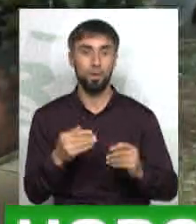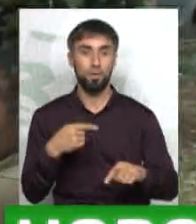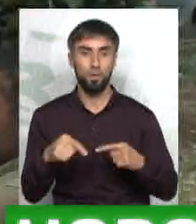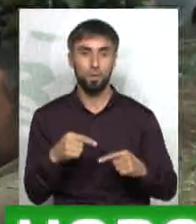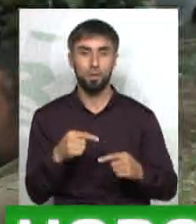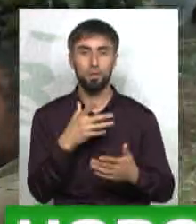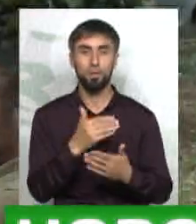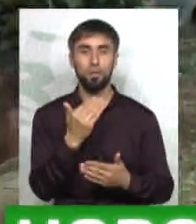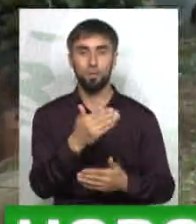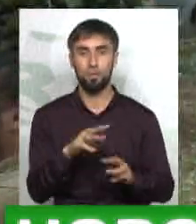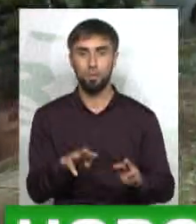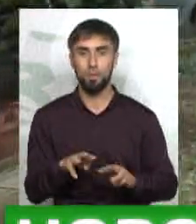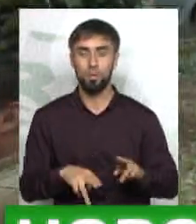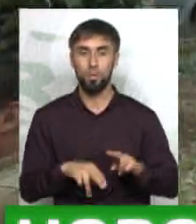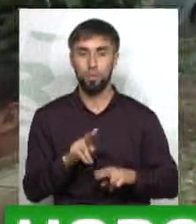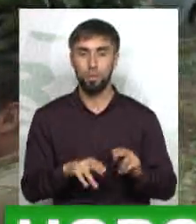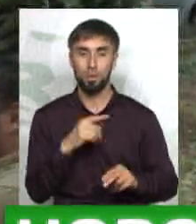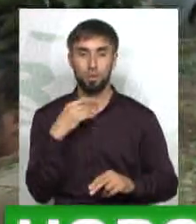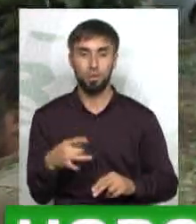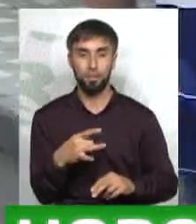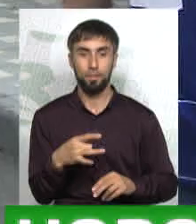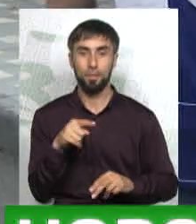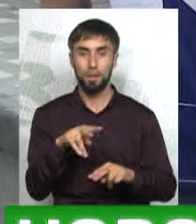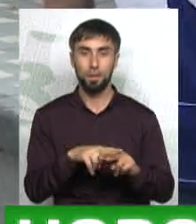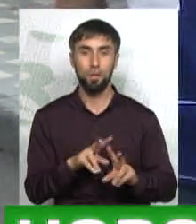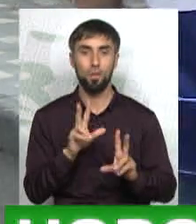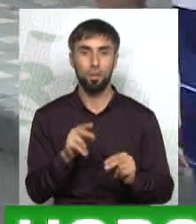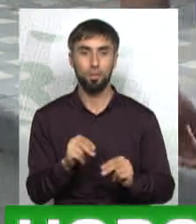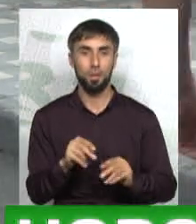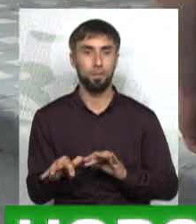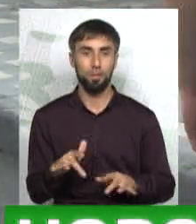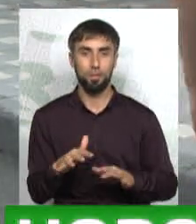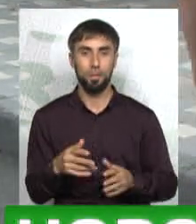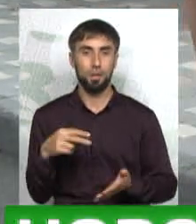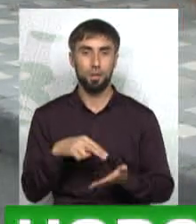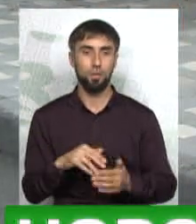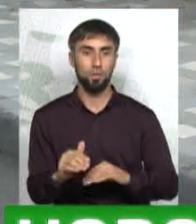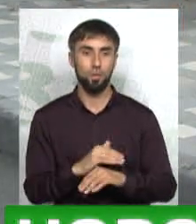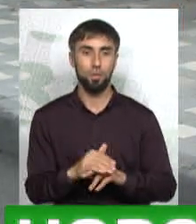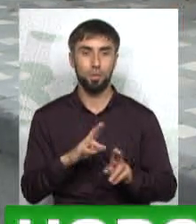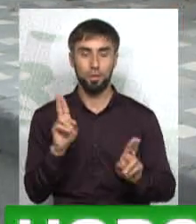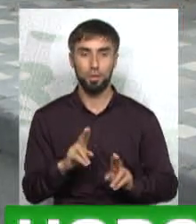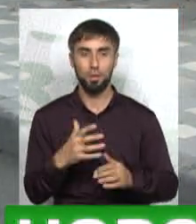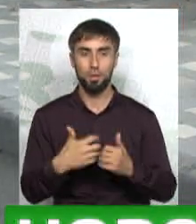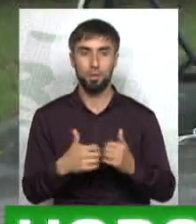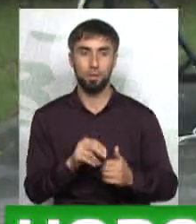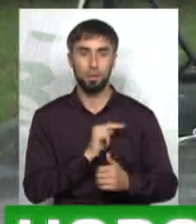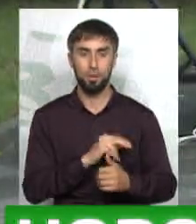мини-футболу, принадлежит Министерству строительства республики. Здесь обещают, мероприятия станут доброй традицией среди